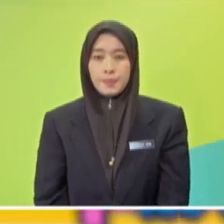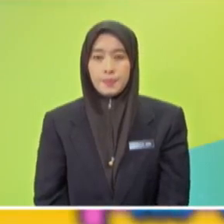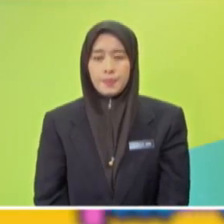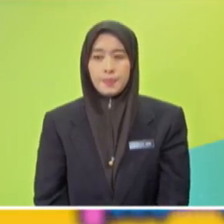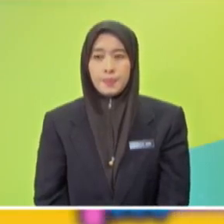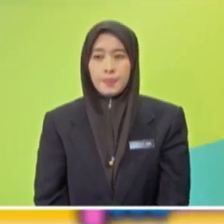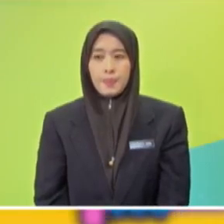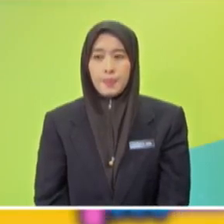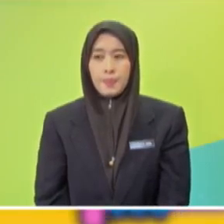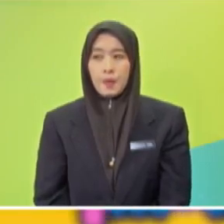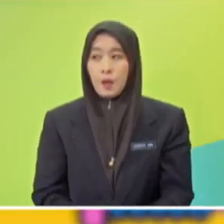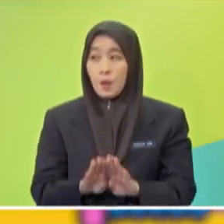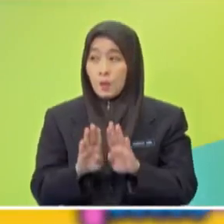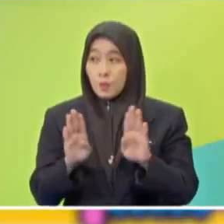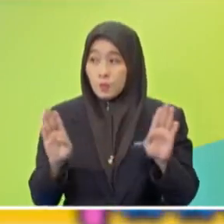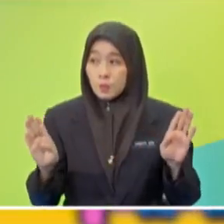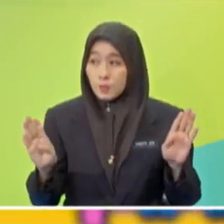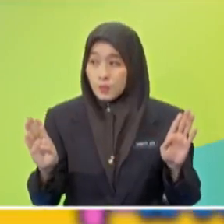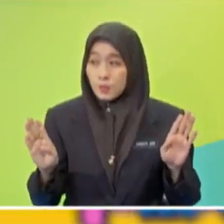buka luas